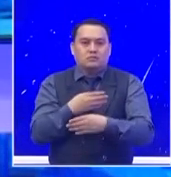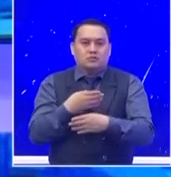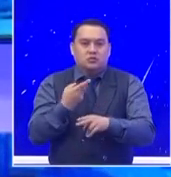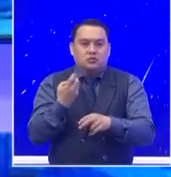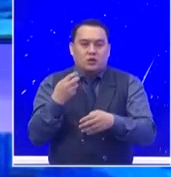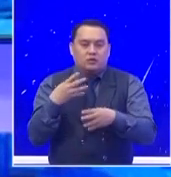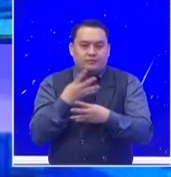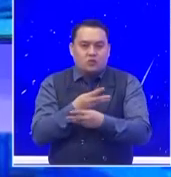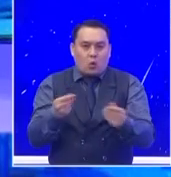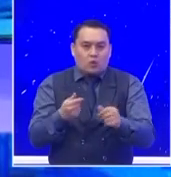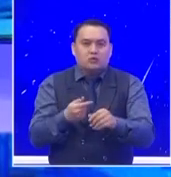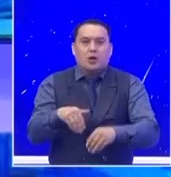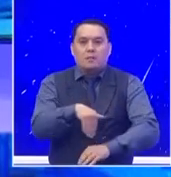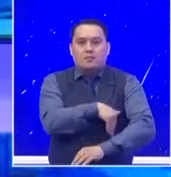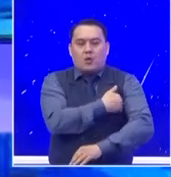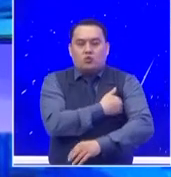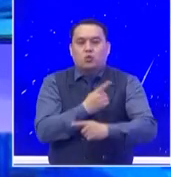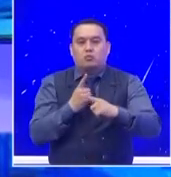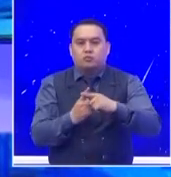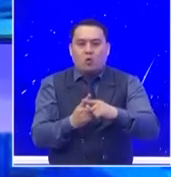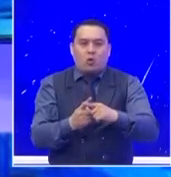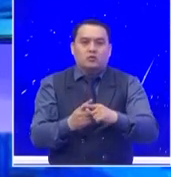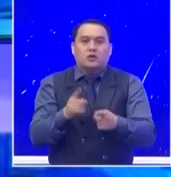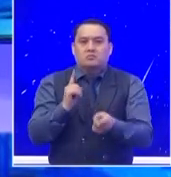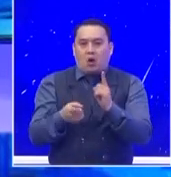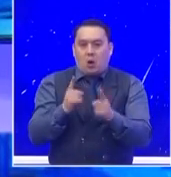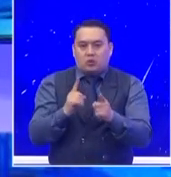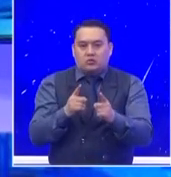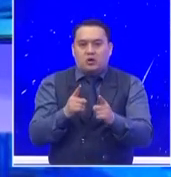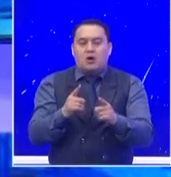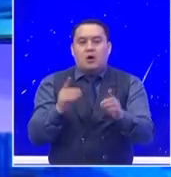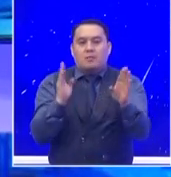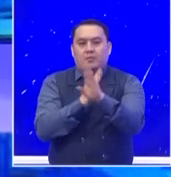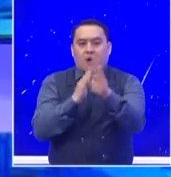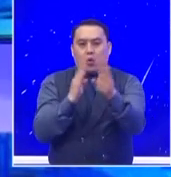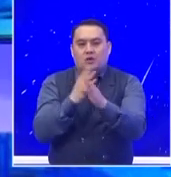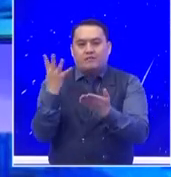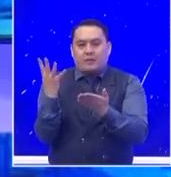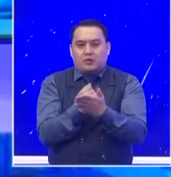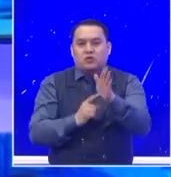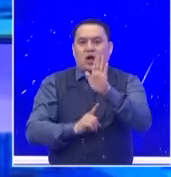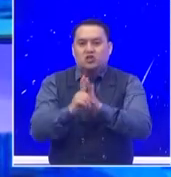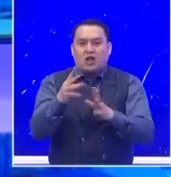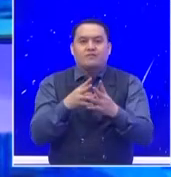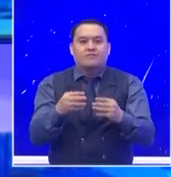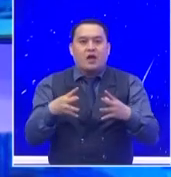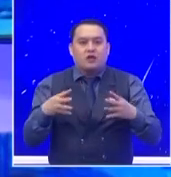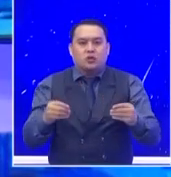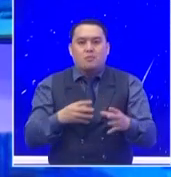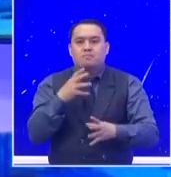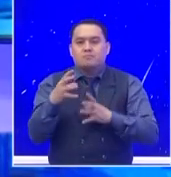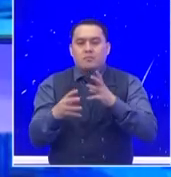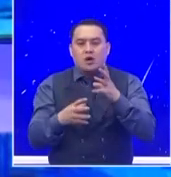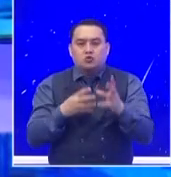через 0 градусов в сторону повышения. По этим естественным признакам синоптики определяют начало весны. Однако в преддверии